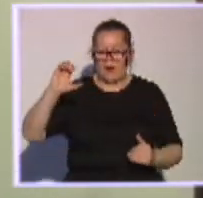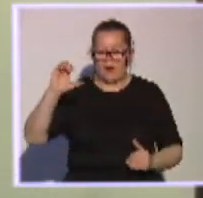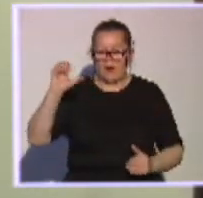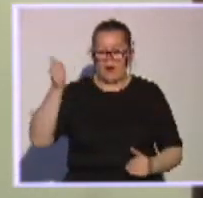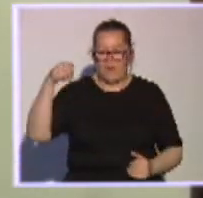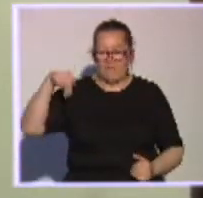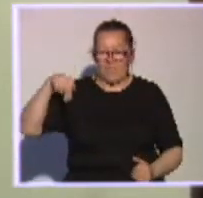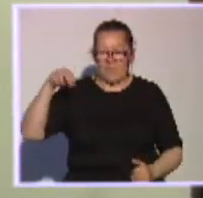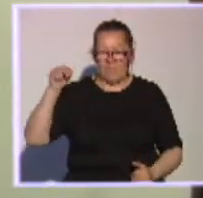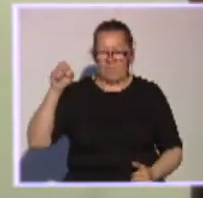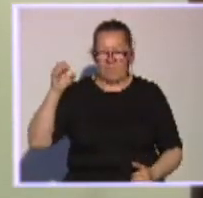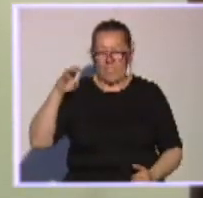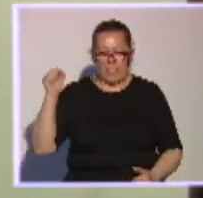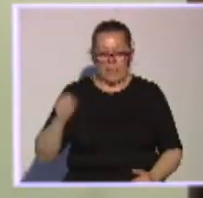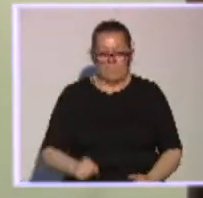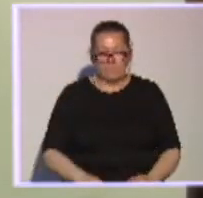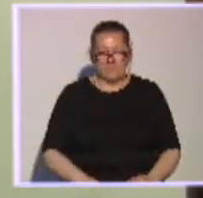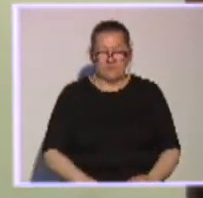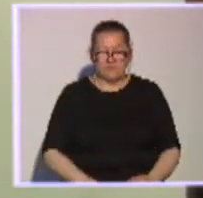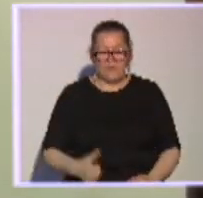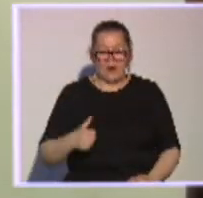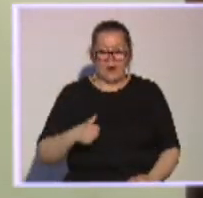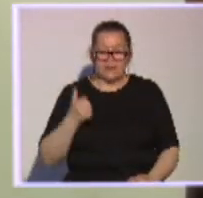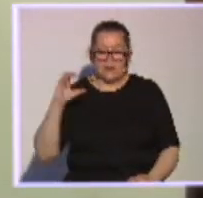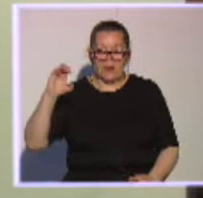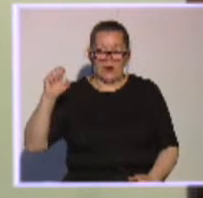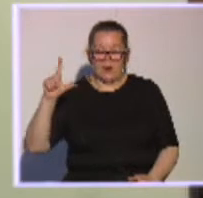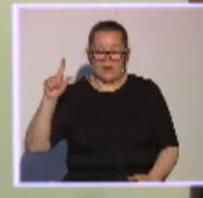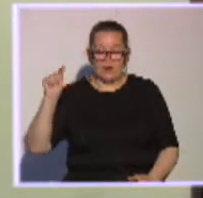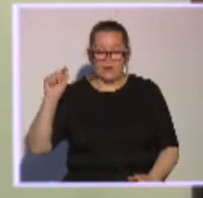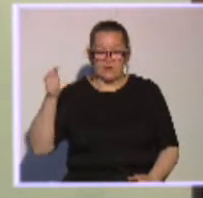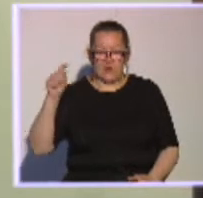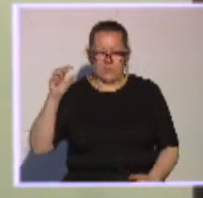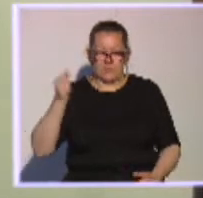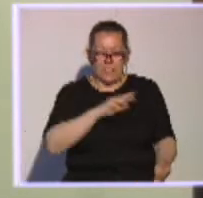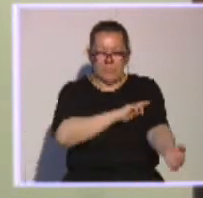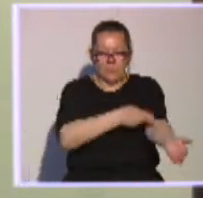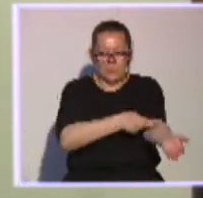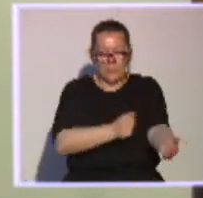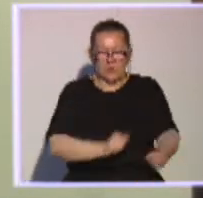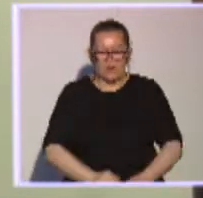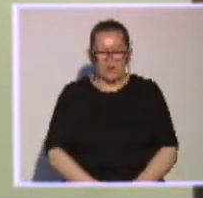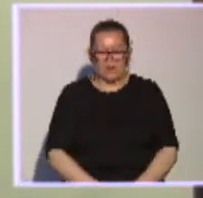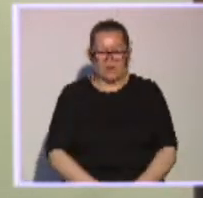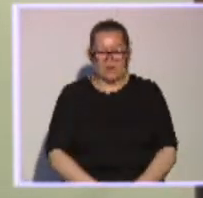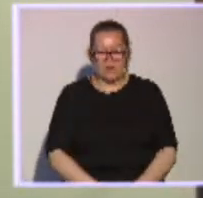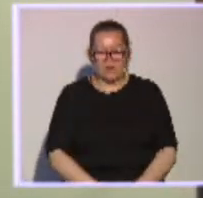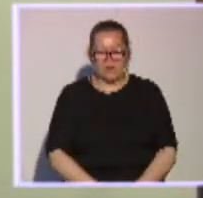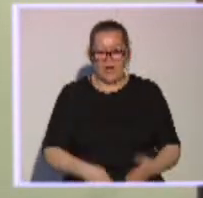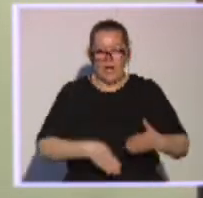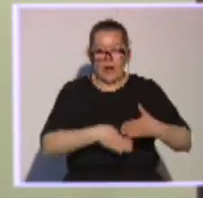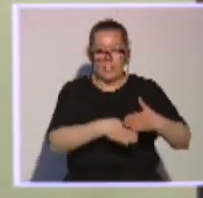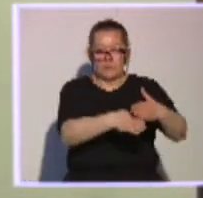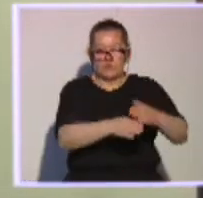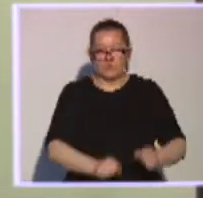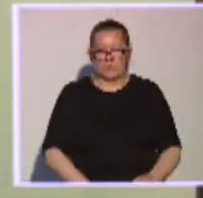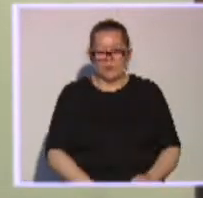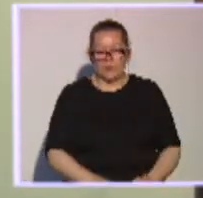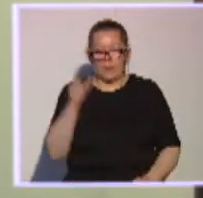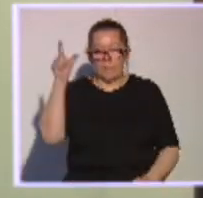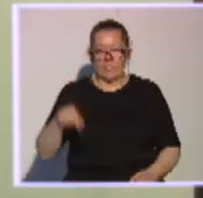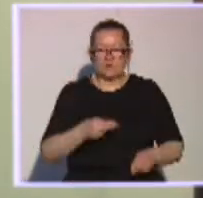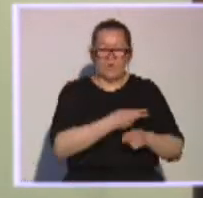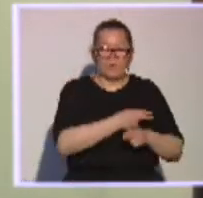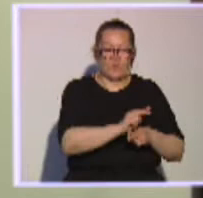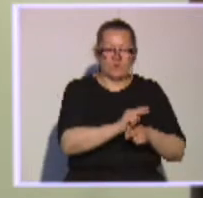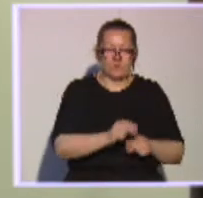și este o schemă de calitate care are o componentă socială extrem de puternică. Deci are rostul de a ajuta acești producători din zona